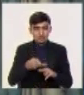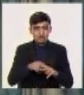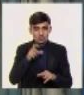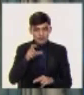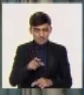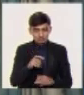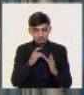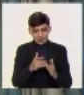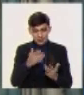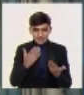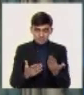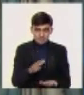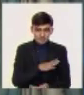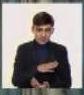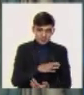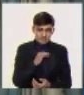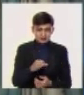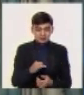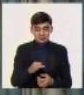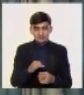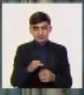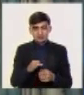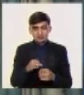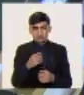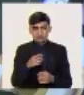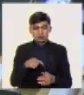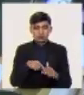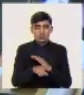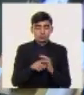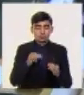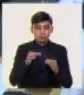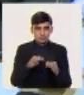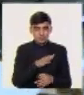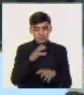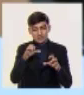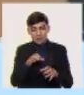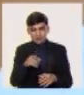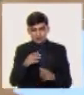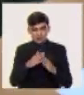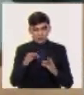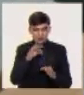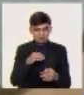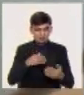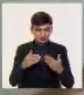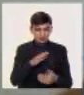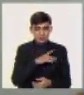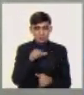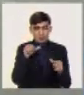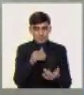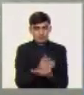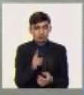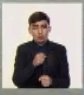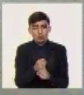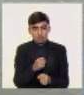человека. Иногда даже бывает это принудительно, то есть через суд. По закону о жилищных отношениях собственник имеет право все, что